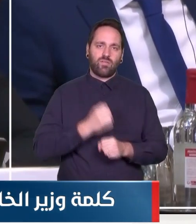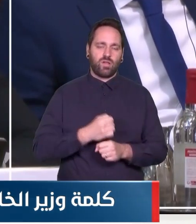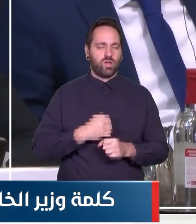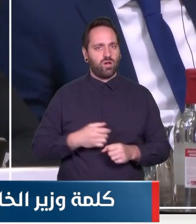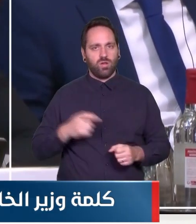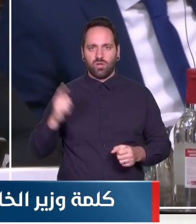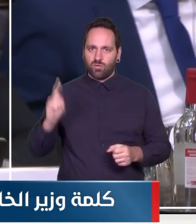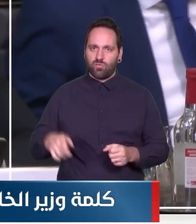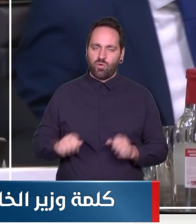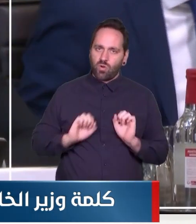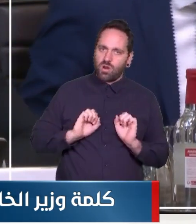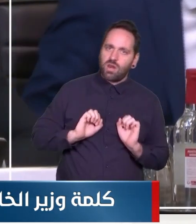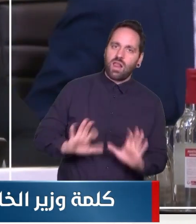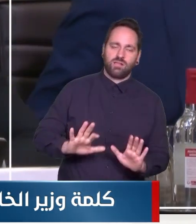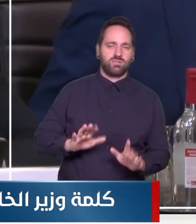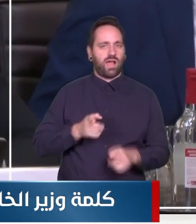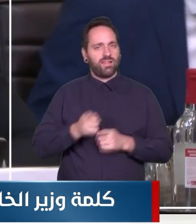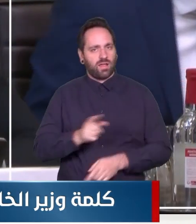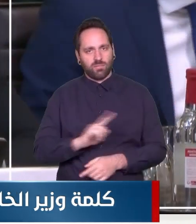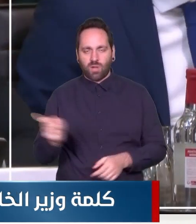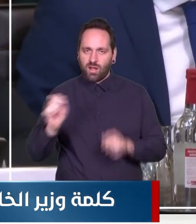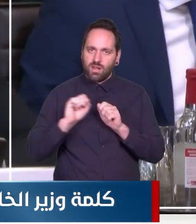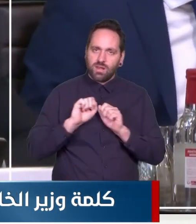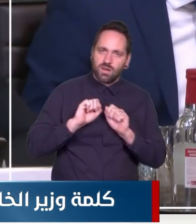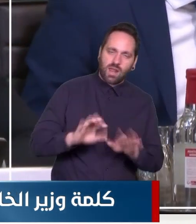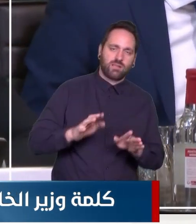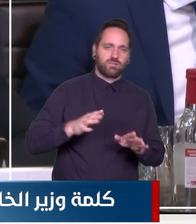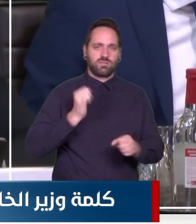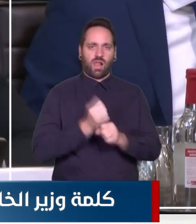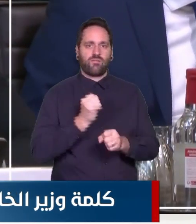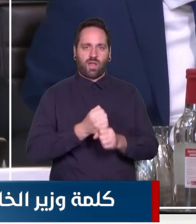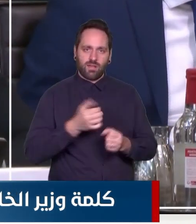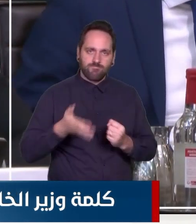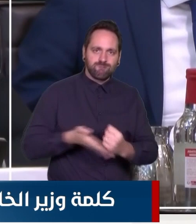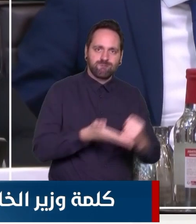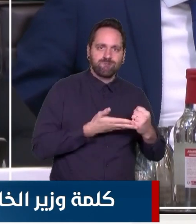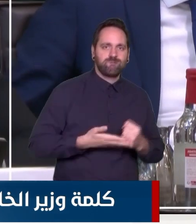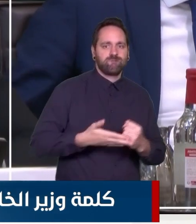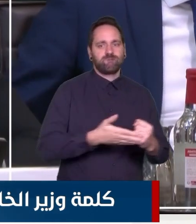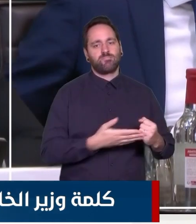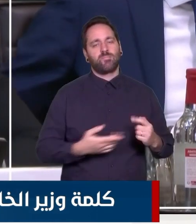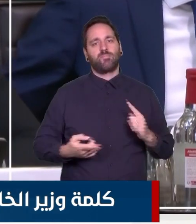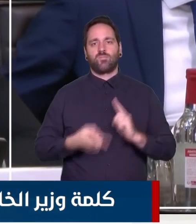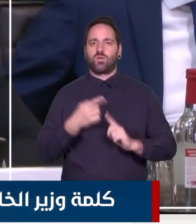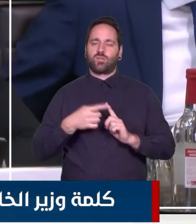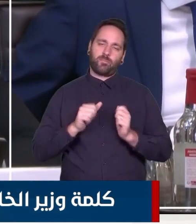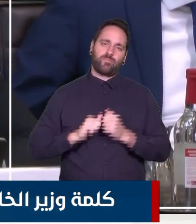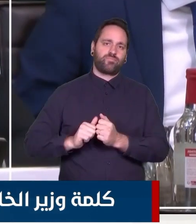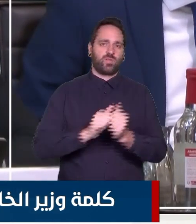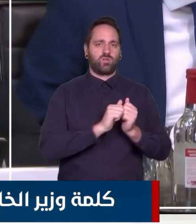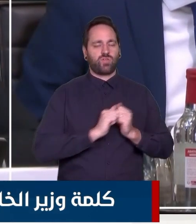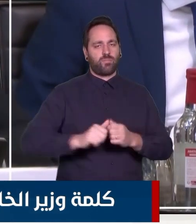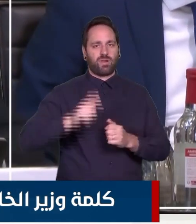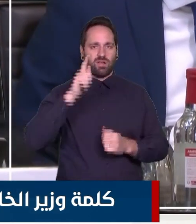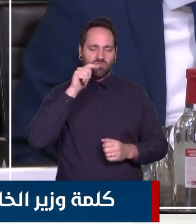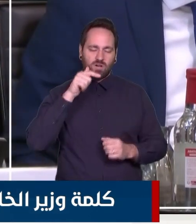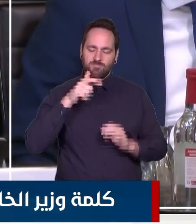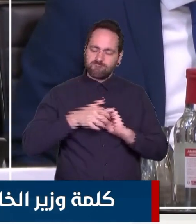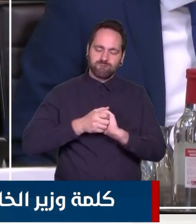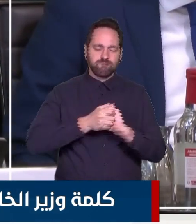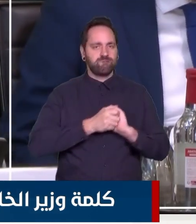معا للوصول إلى وقف إطلاق النار في لبنان وغزة. وشكرا جزيلا